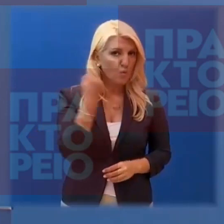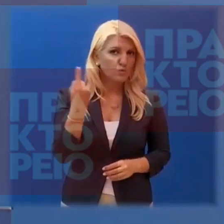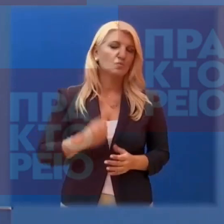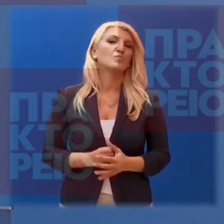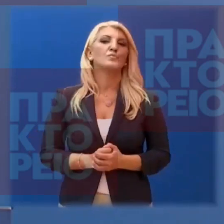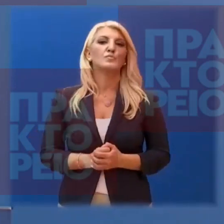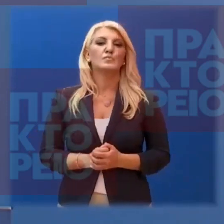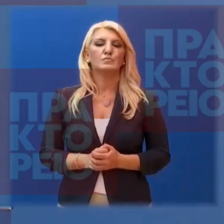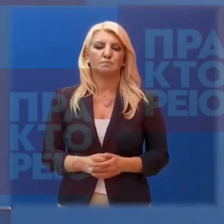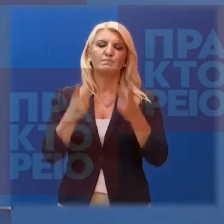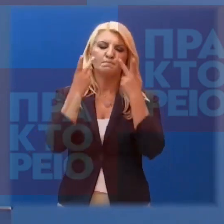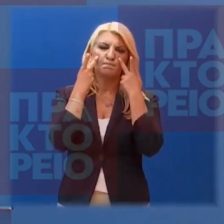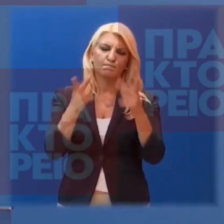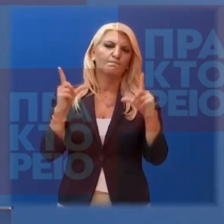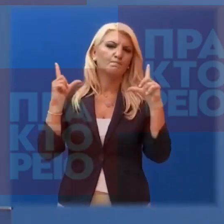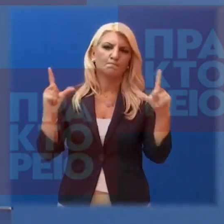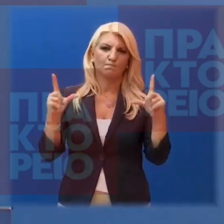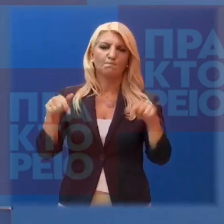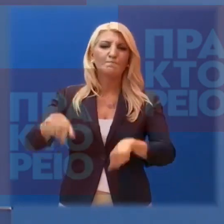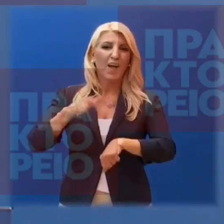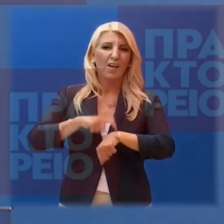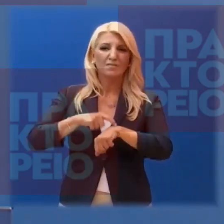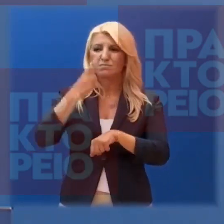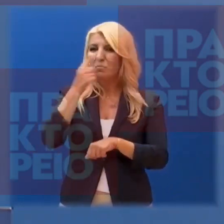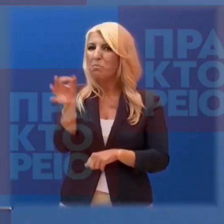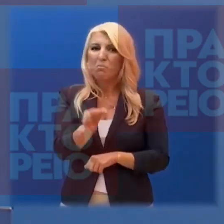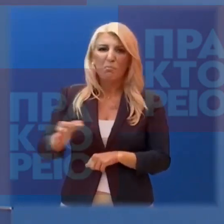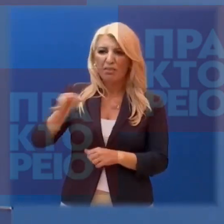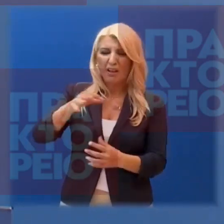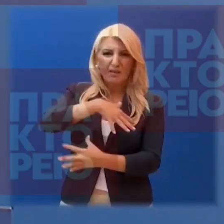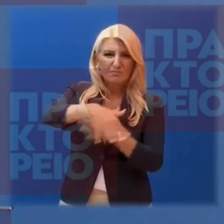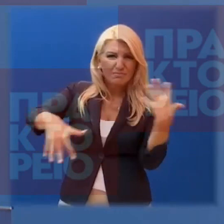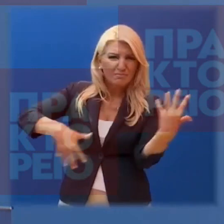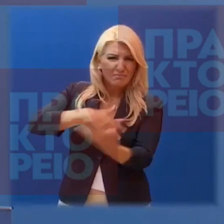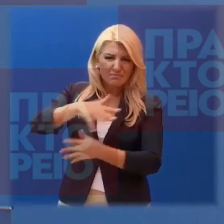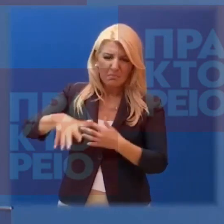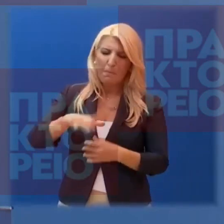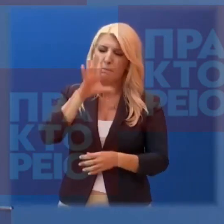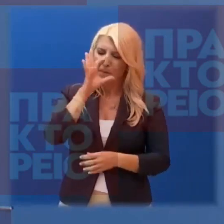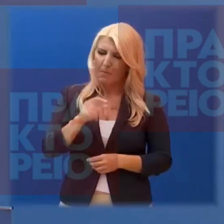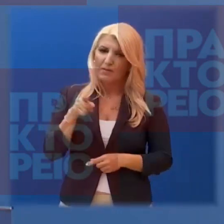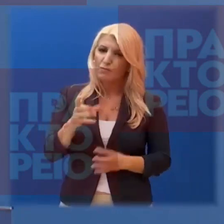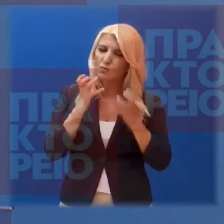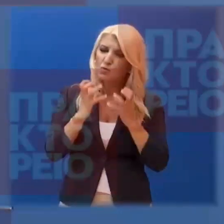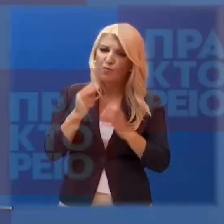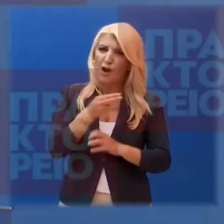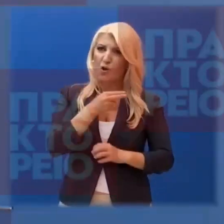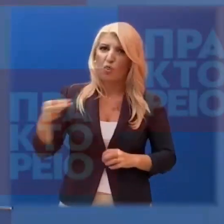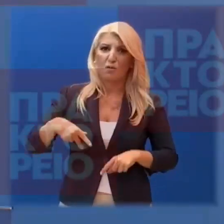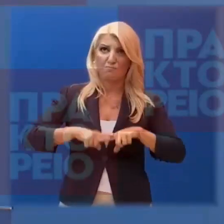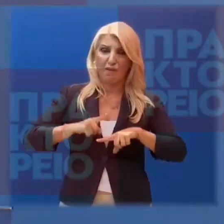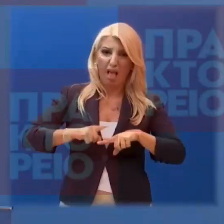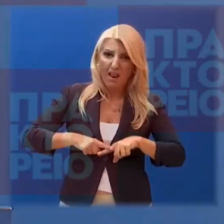Είναι ήδη προφανές πως τα γεγονότα που διαδραματίζονται στη Μόρια γύρουν σοβαρά ζητήματα εθνικής ασφάλειας, ανθρωπισμού